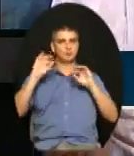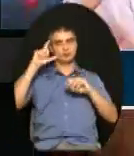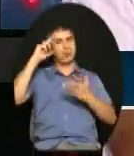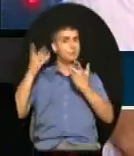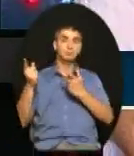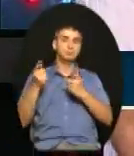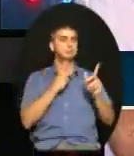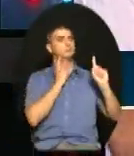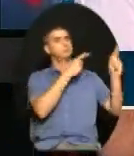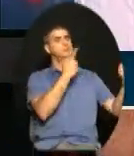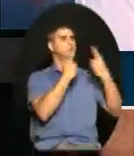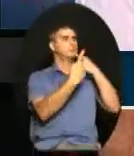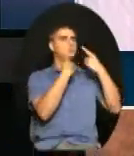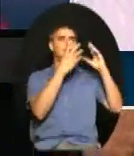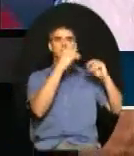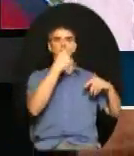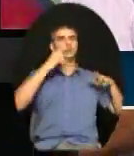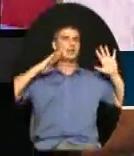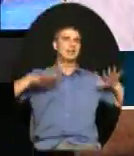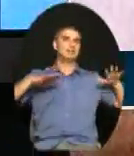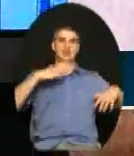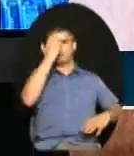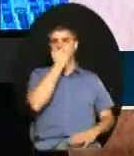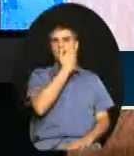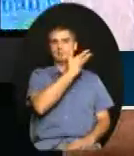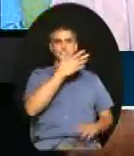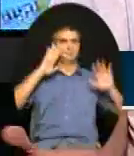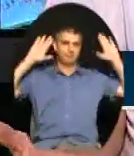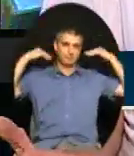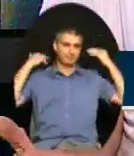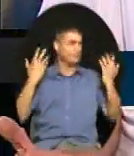אבו מאזן, אלא הולכת לנהל מסע ומתן עם הג'יהאד האיסלאמי בקהיר.